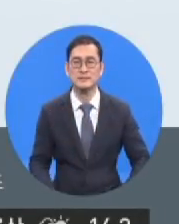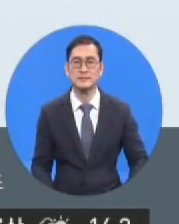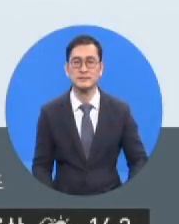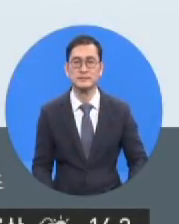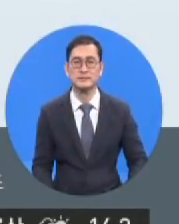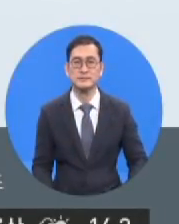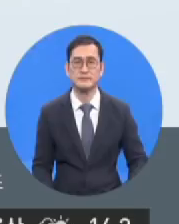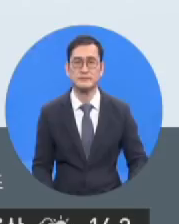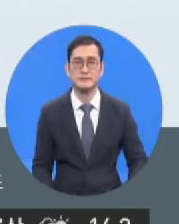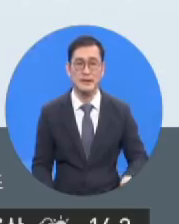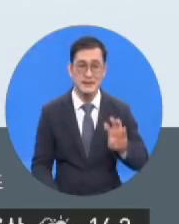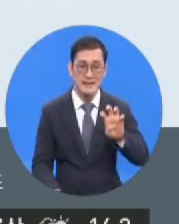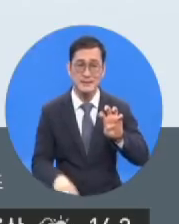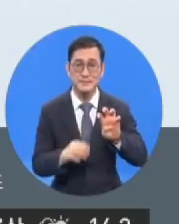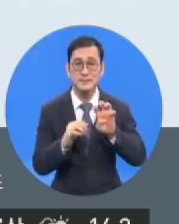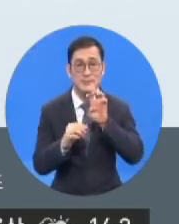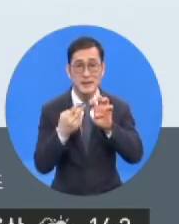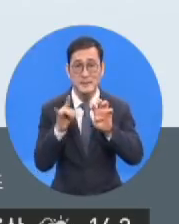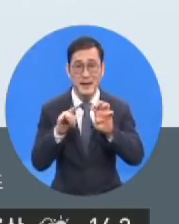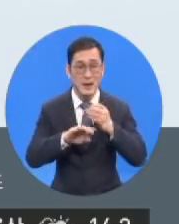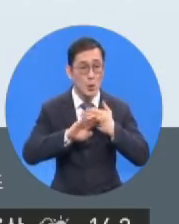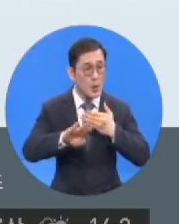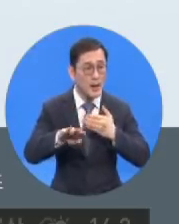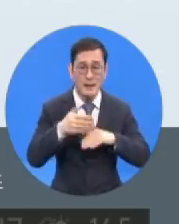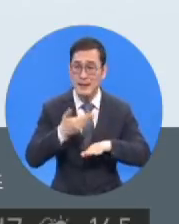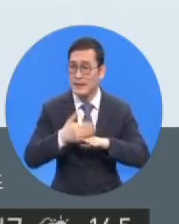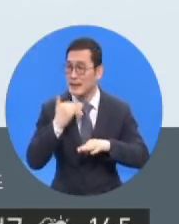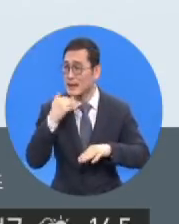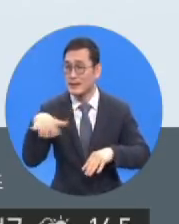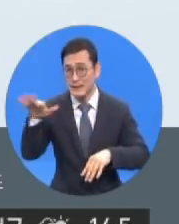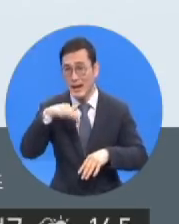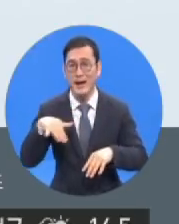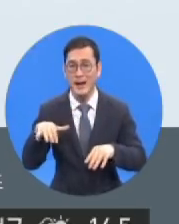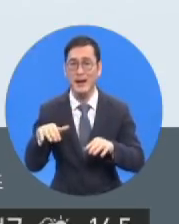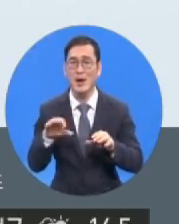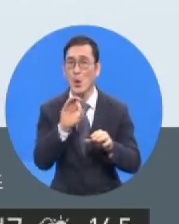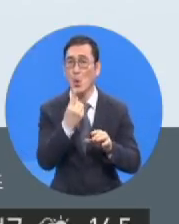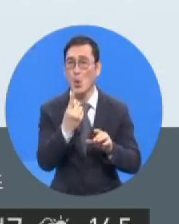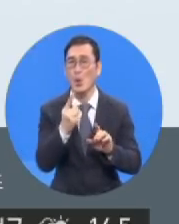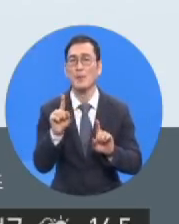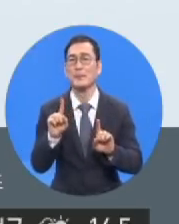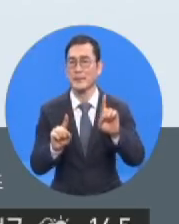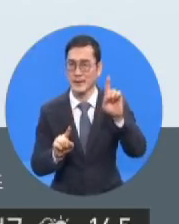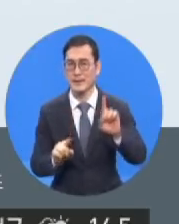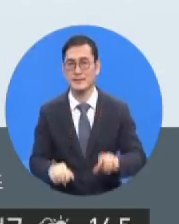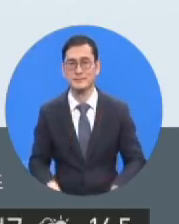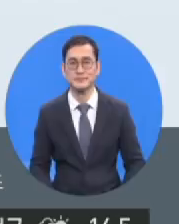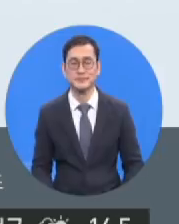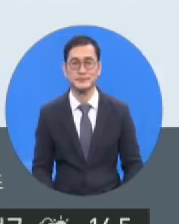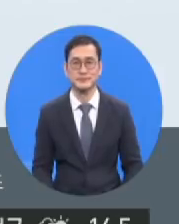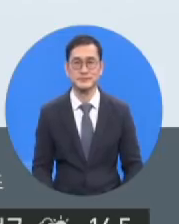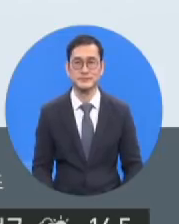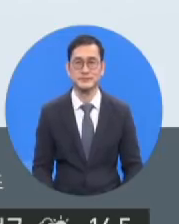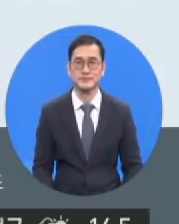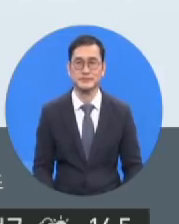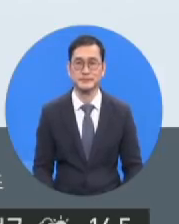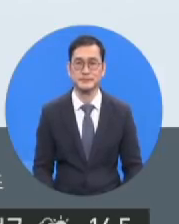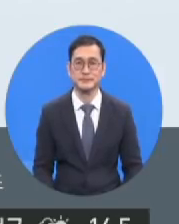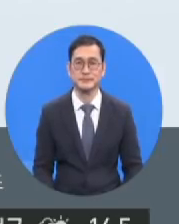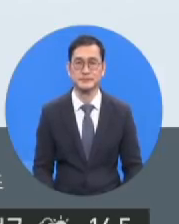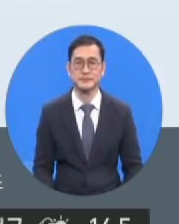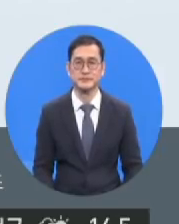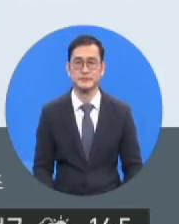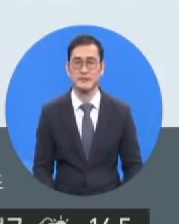오 후보가 박 후보를 조금 앞서고 있다라는 것으로 조사가 됐습니다. 자, 뉴시스의 의뢰로 실시된